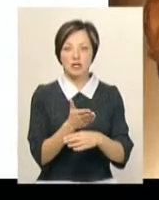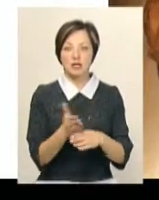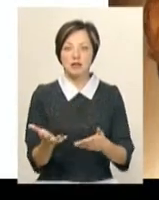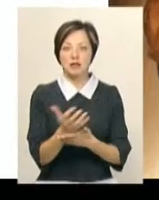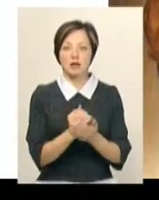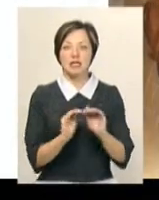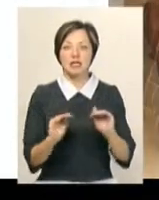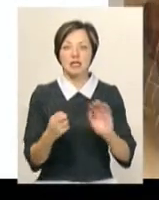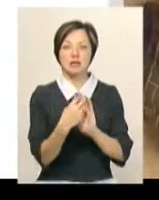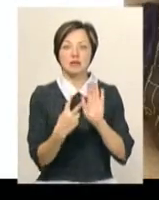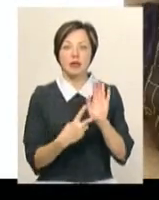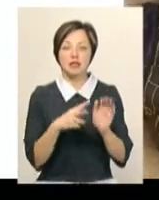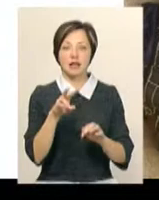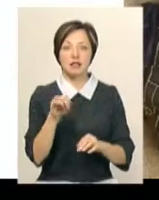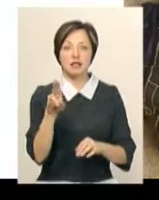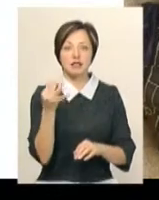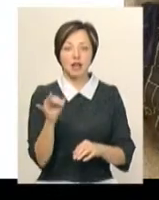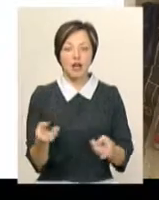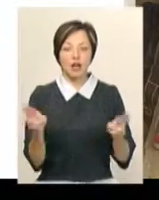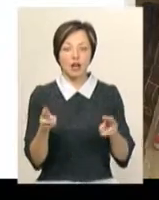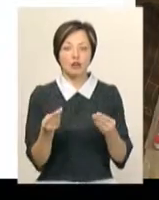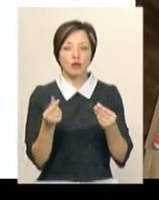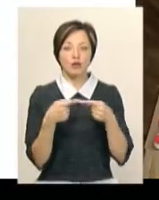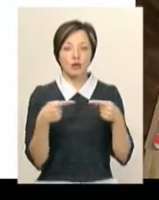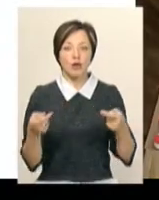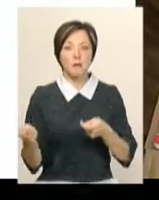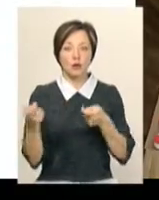учні 17-го ліцею, а решту коштів та товарів